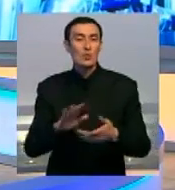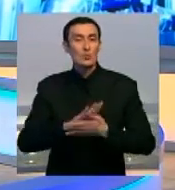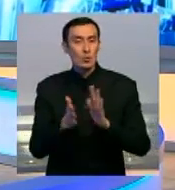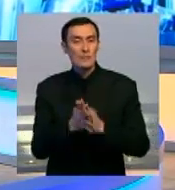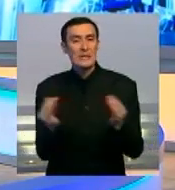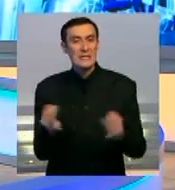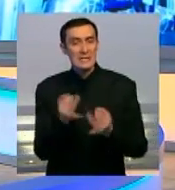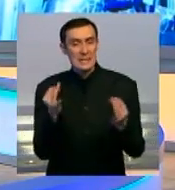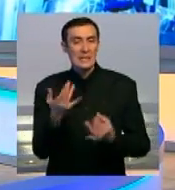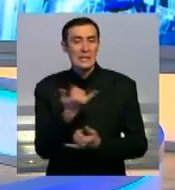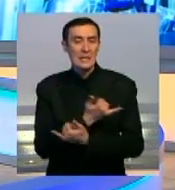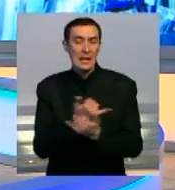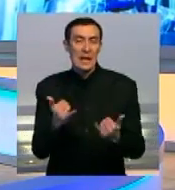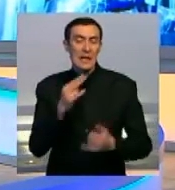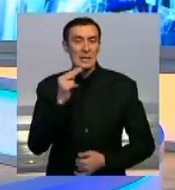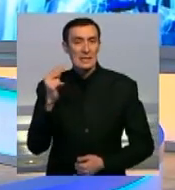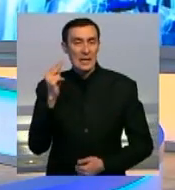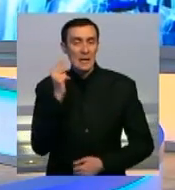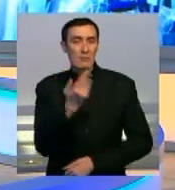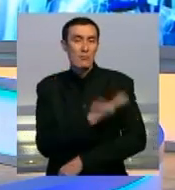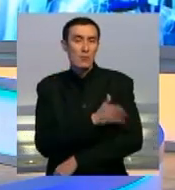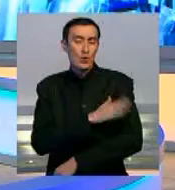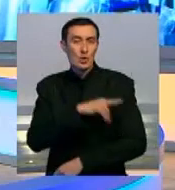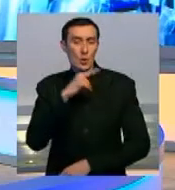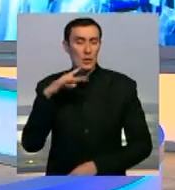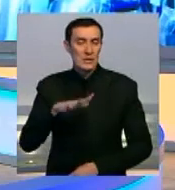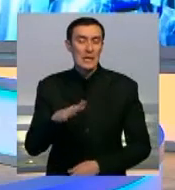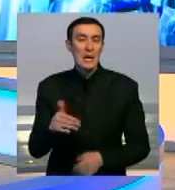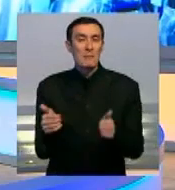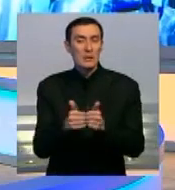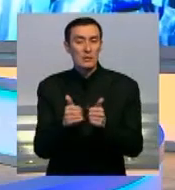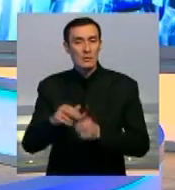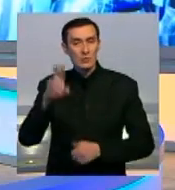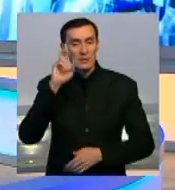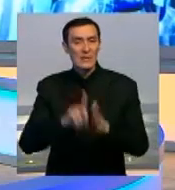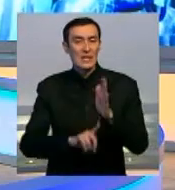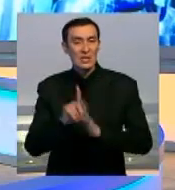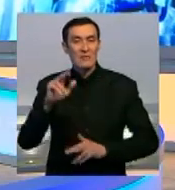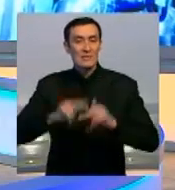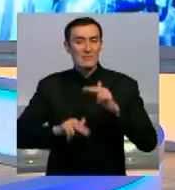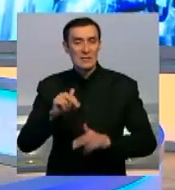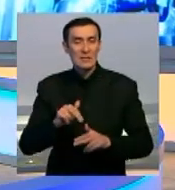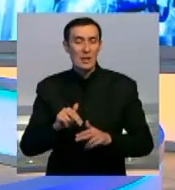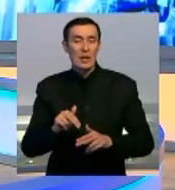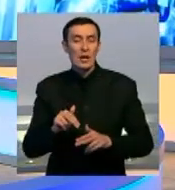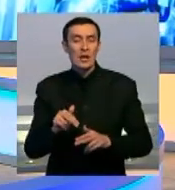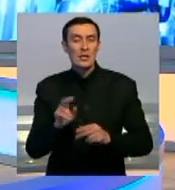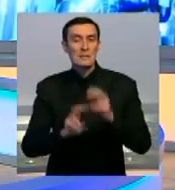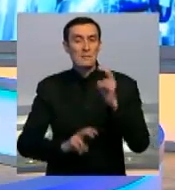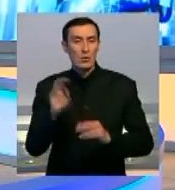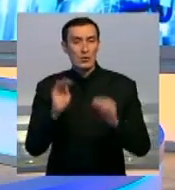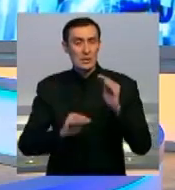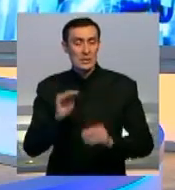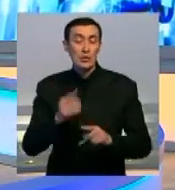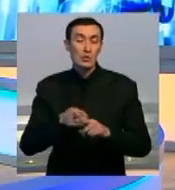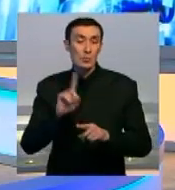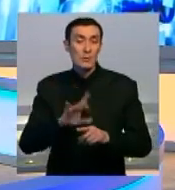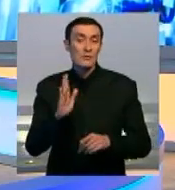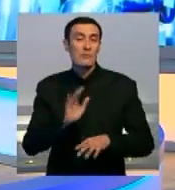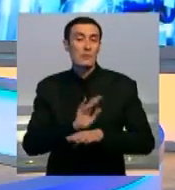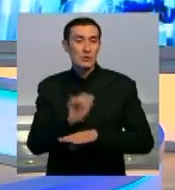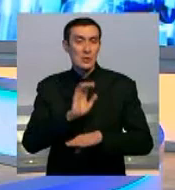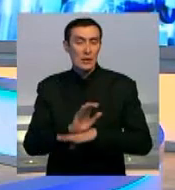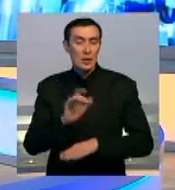заманчивыми сочли бизнесмены из Китая, Польши и России. Партнеры из соседней страны уже начали возводить универсальный сборочный цех. Что здесь